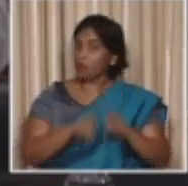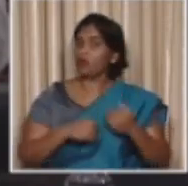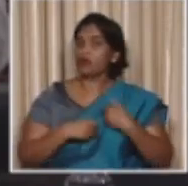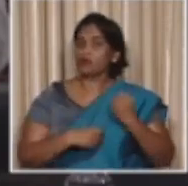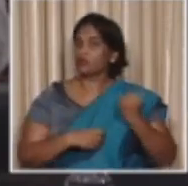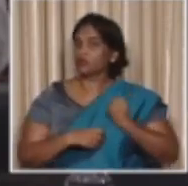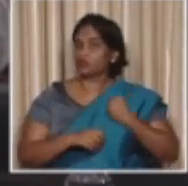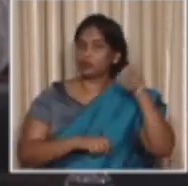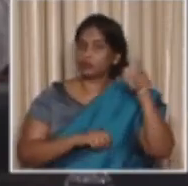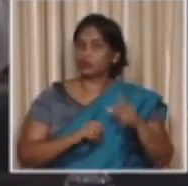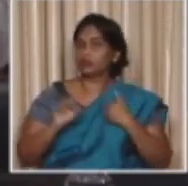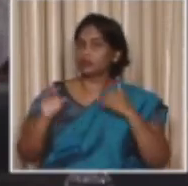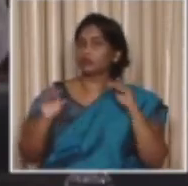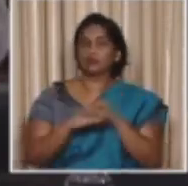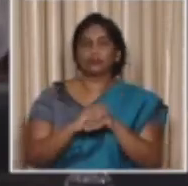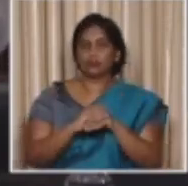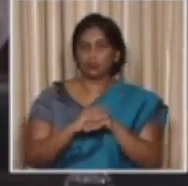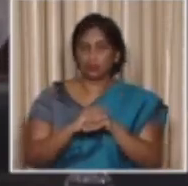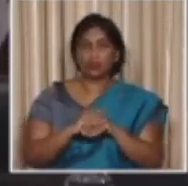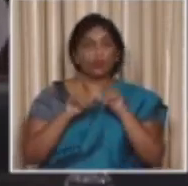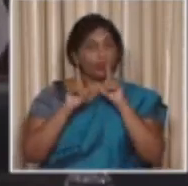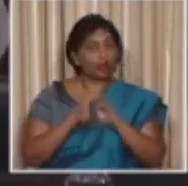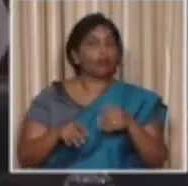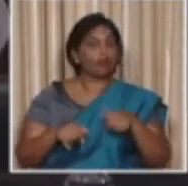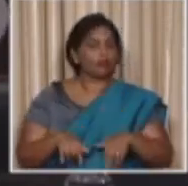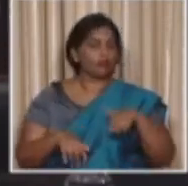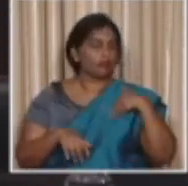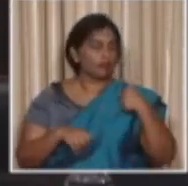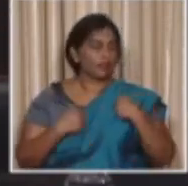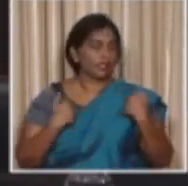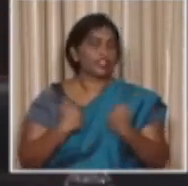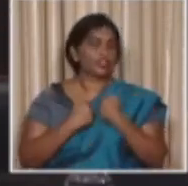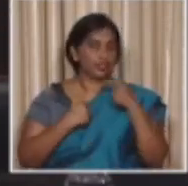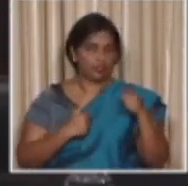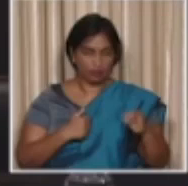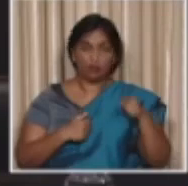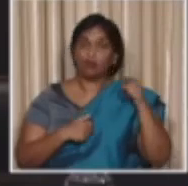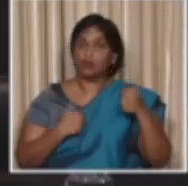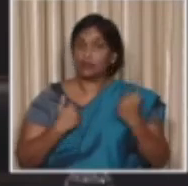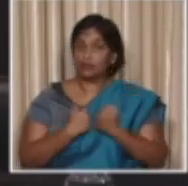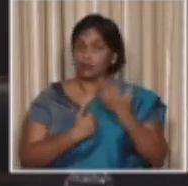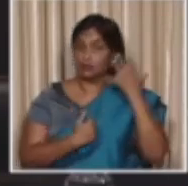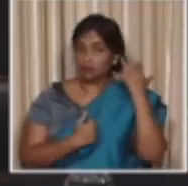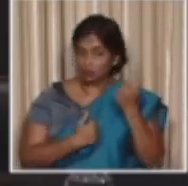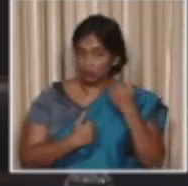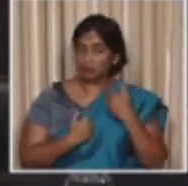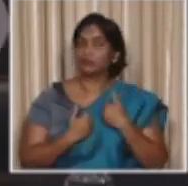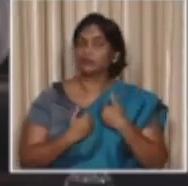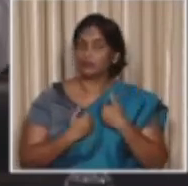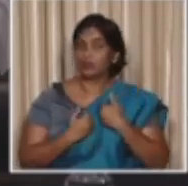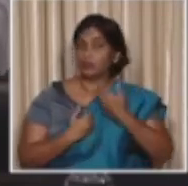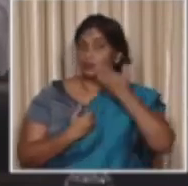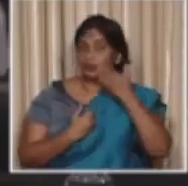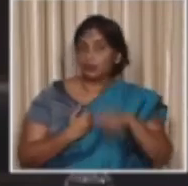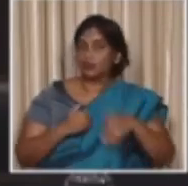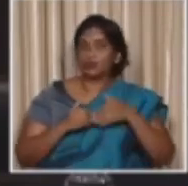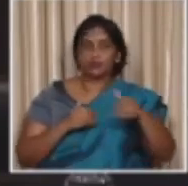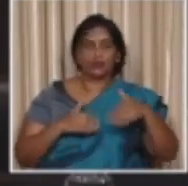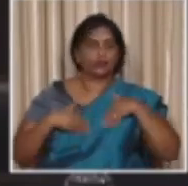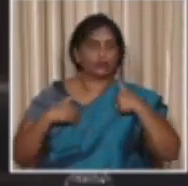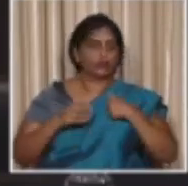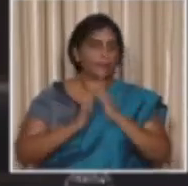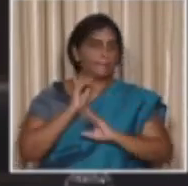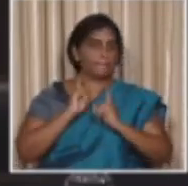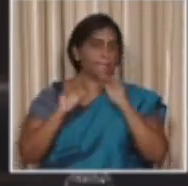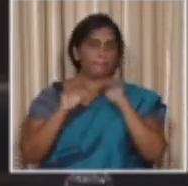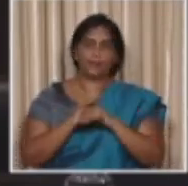වෛද්‍යවරු ඒකට මැදිහත් කරවන්නේ? ඒක තමයි අද තියෙන ප්‍රධාන අභියෝගය. ඒ අභියෝගය ජයග්‍රහණය කරන්න සමත් වෙච්ච තත්ත්වයක් අපේ සෞඛ්‍ය